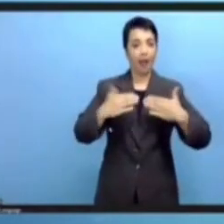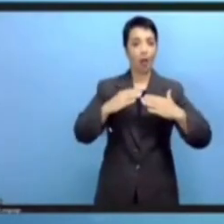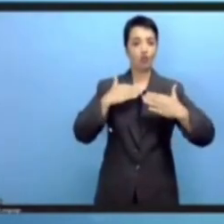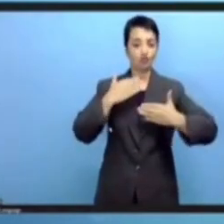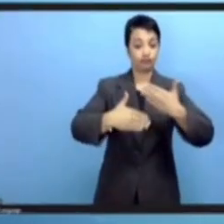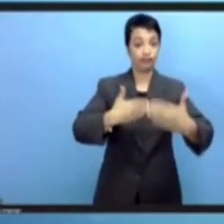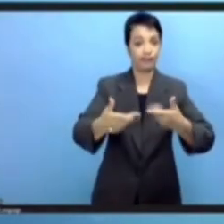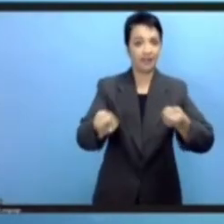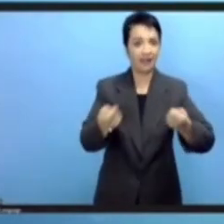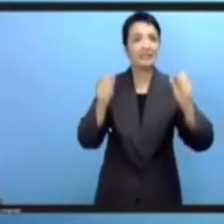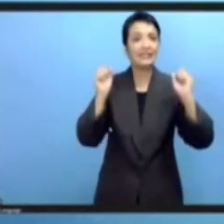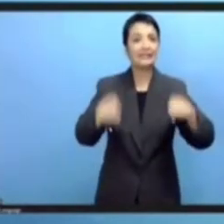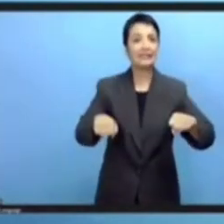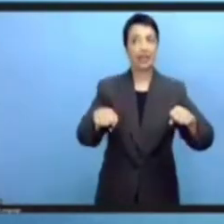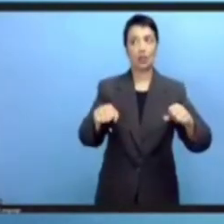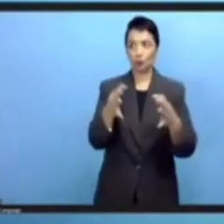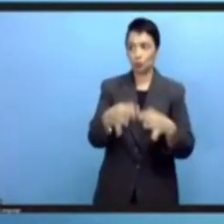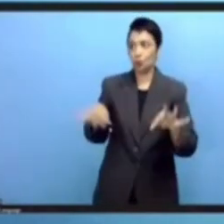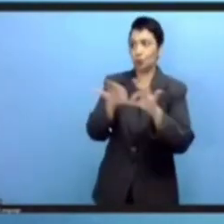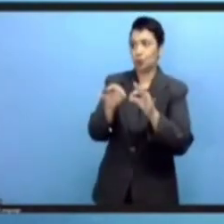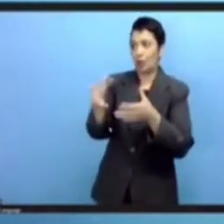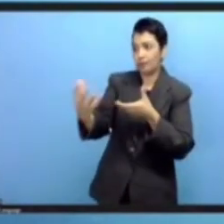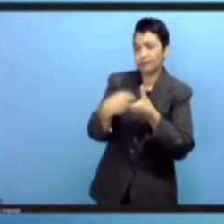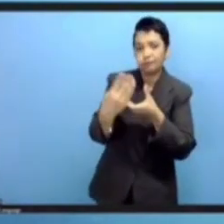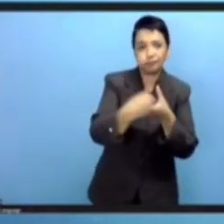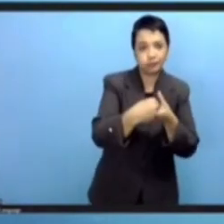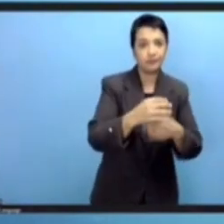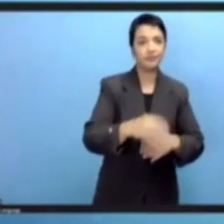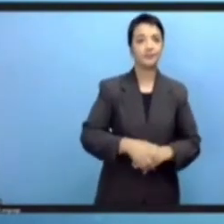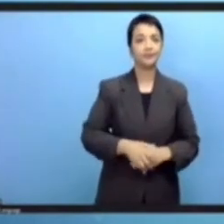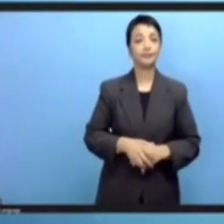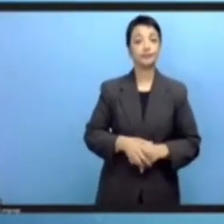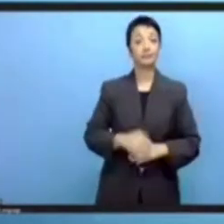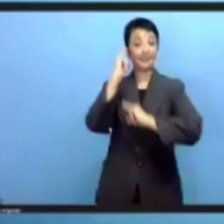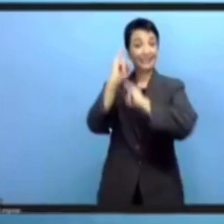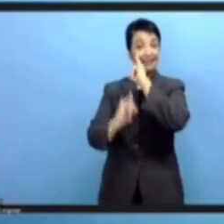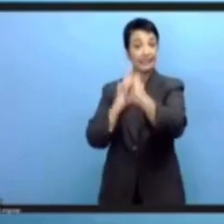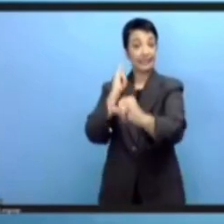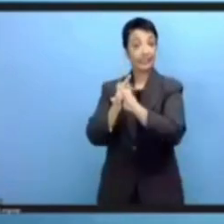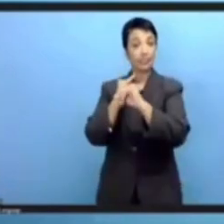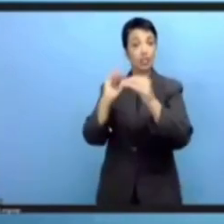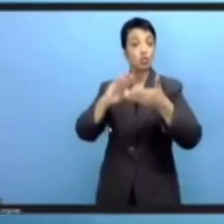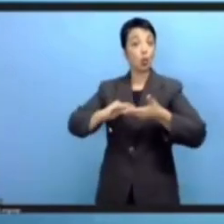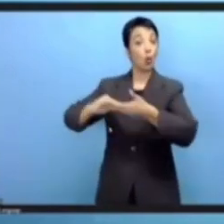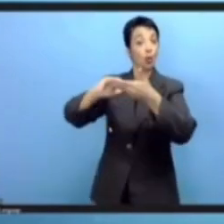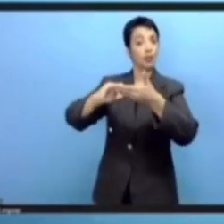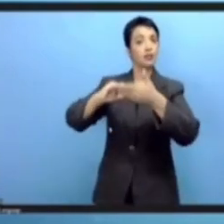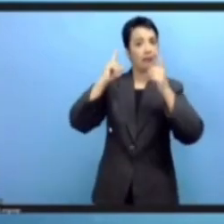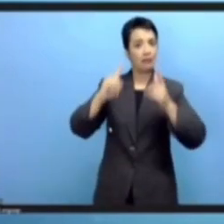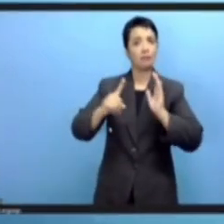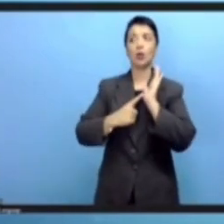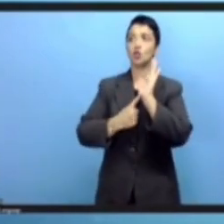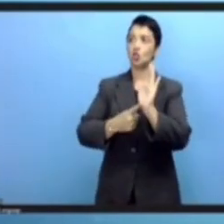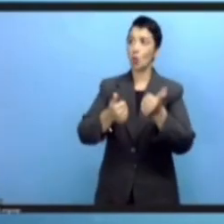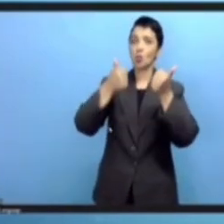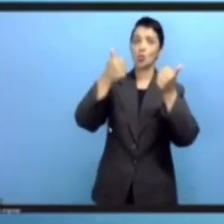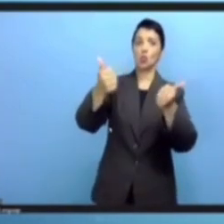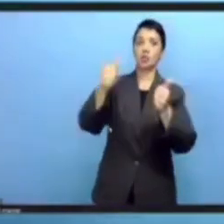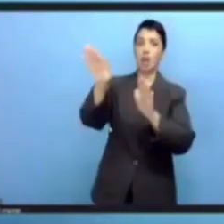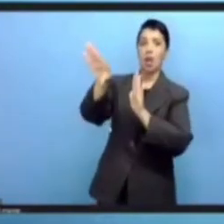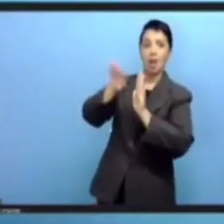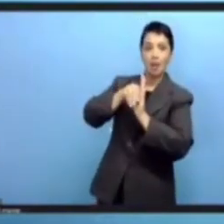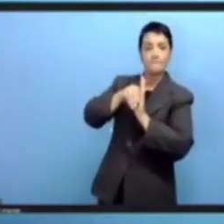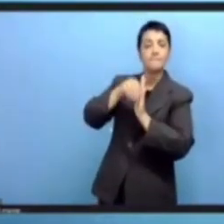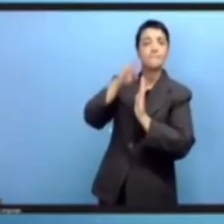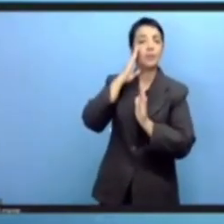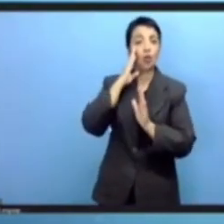plateformes de façon urgente. Les organisations internationales devraient montrer l'exemple à